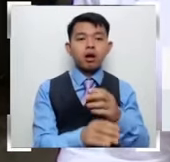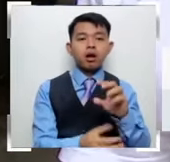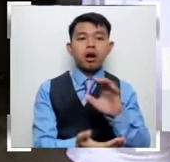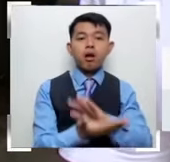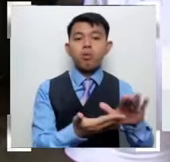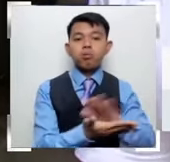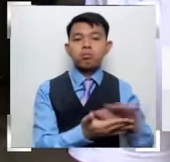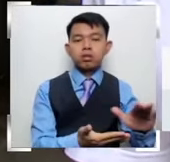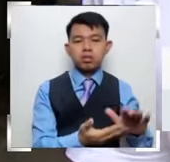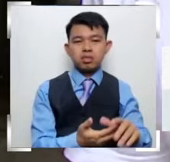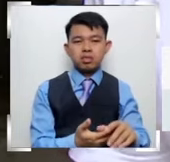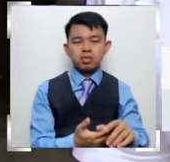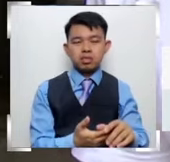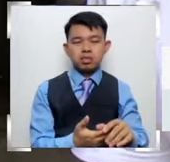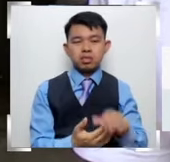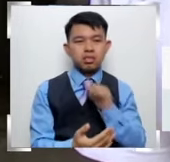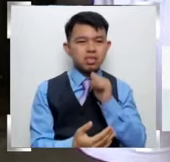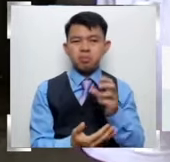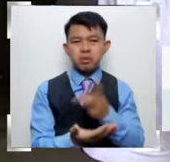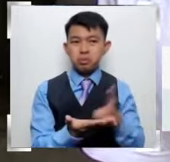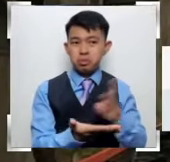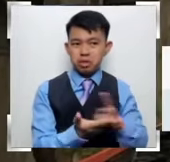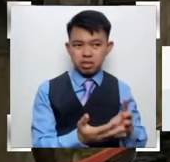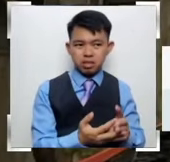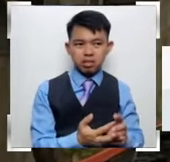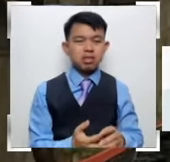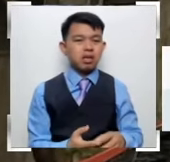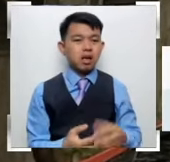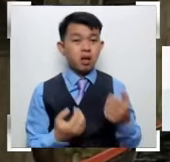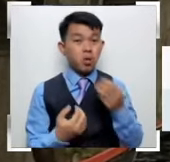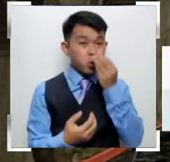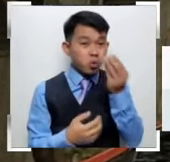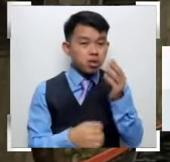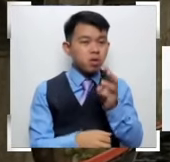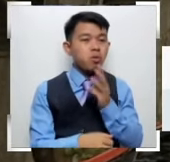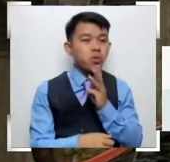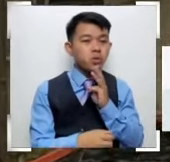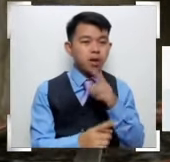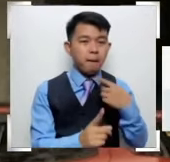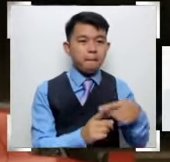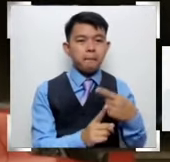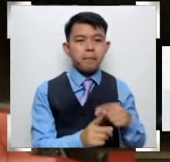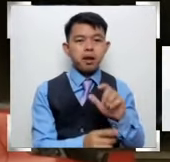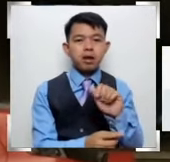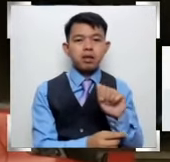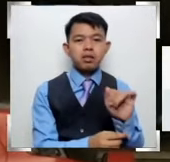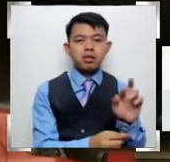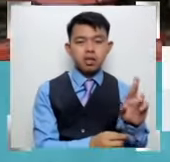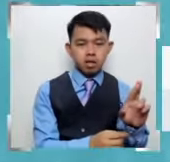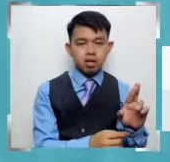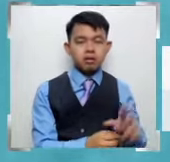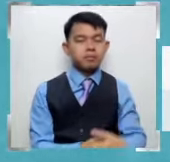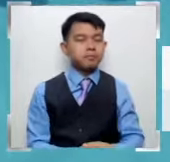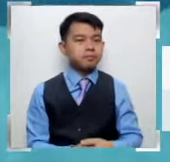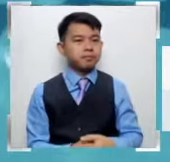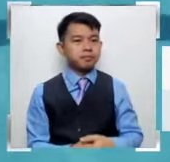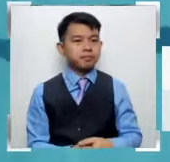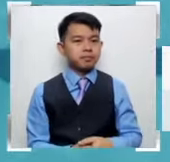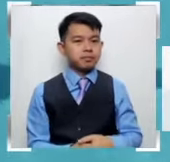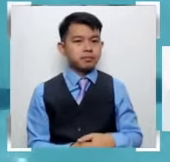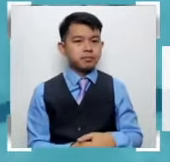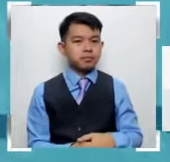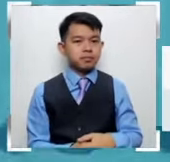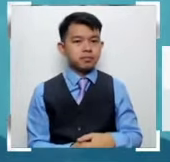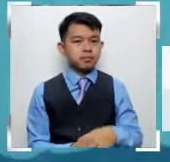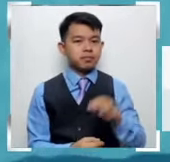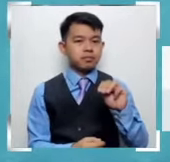Pressurization eh. Hangin kasamang kaunting tubig lang. Ang Maynilad naman, pabor na pagtipirin ang mga car wash at recreational swimming